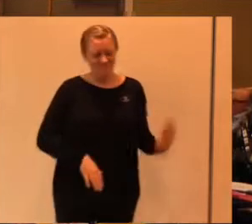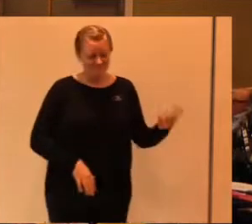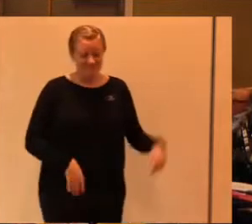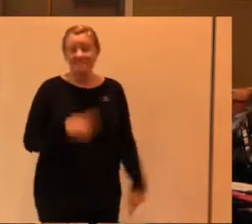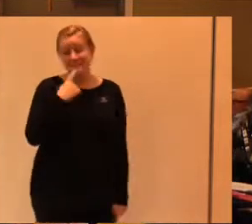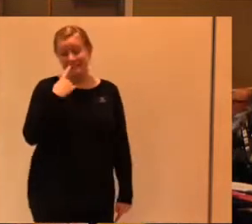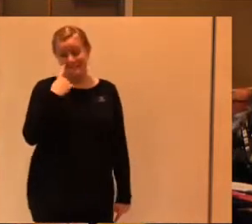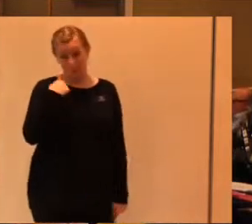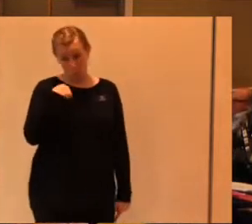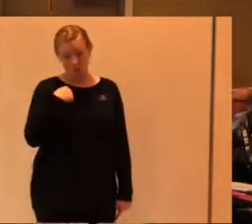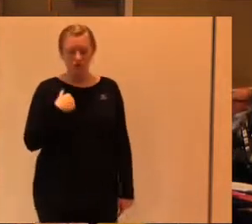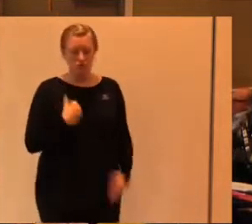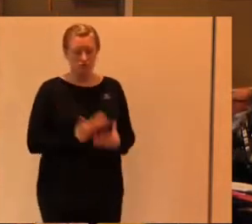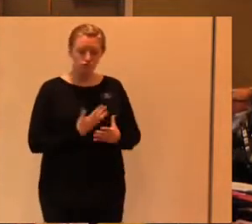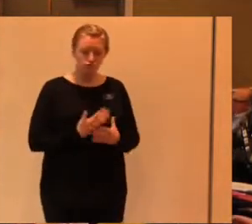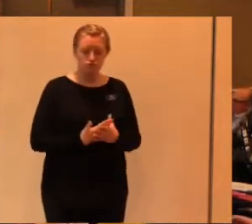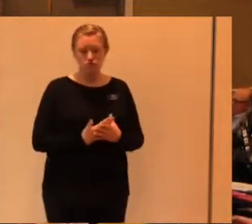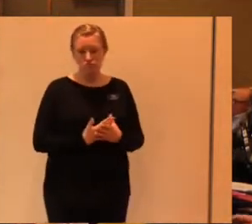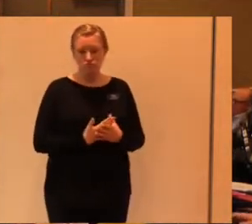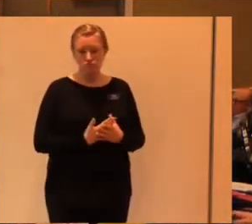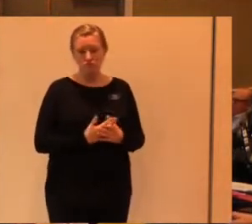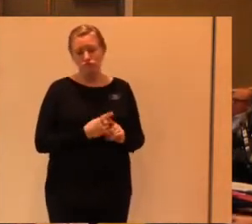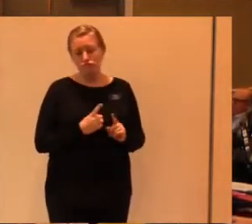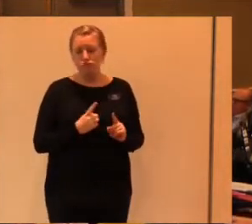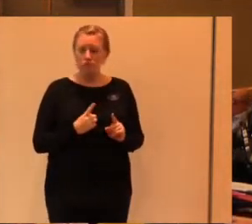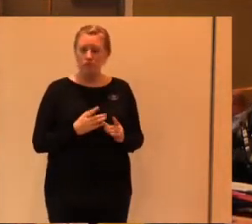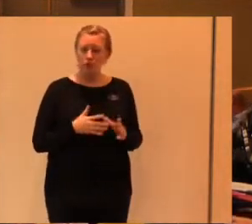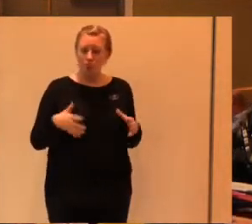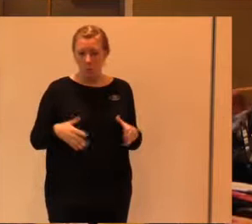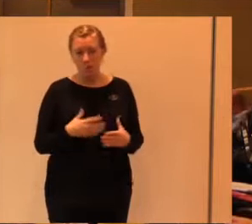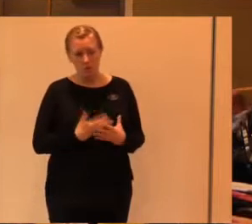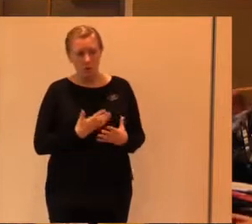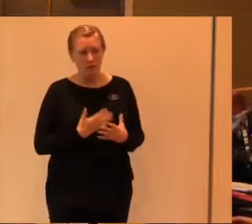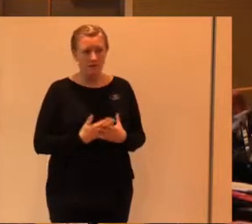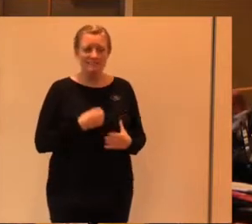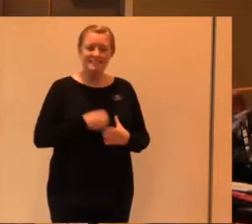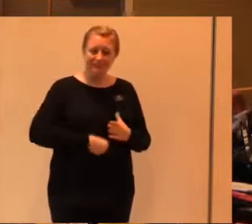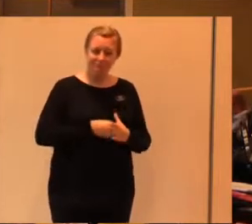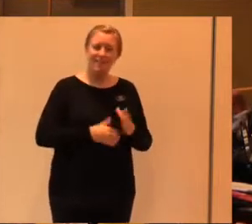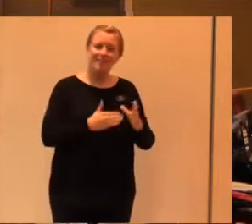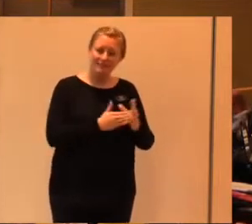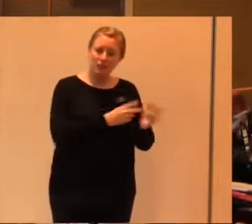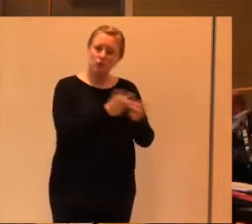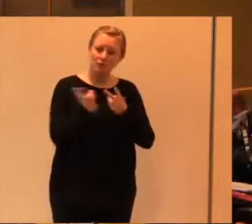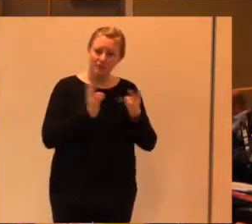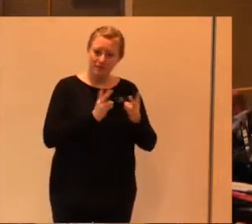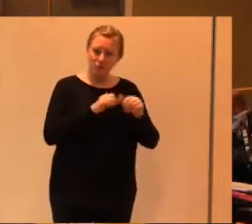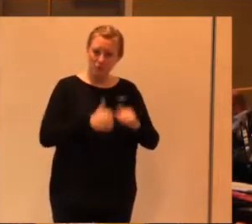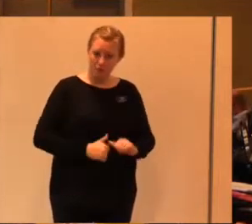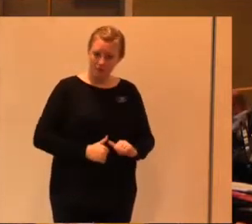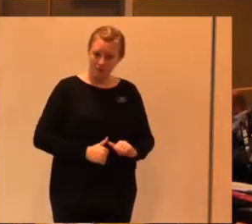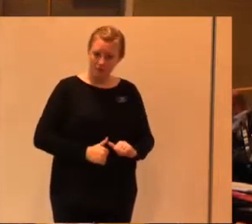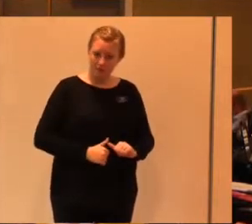Igår så höll jag en lite längre föreläsning på temat strävan för universellt utformade på